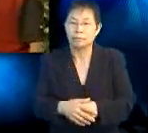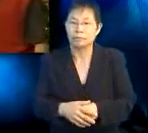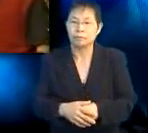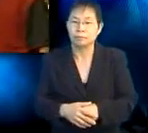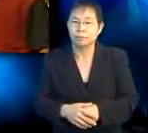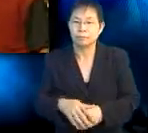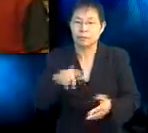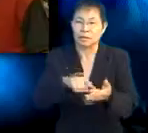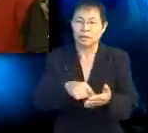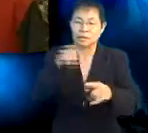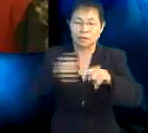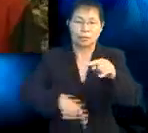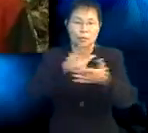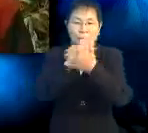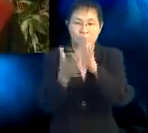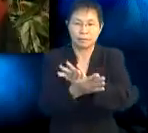Ini tak boleh jadi.